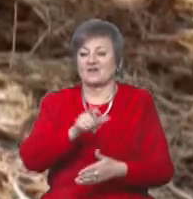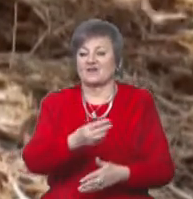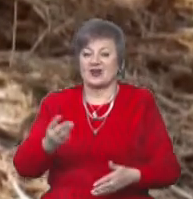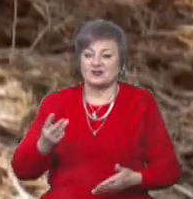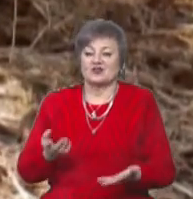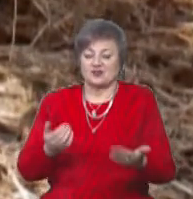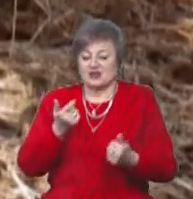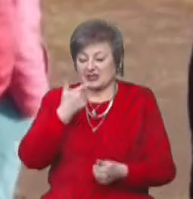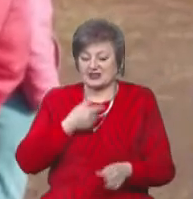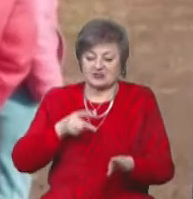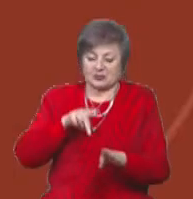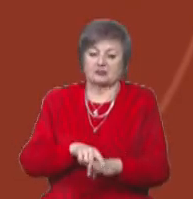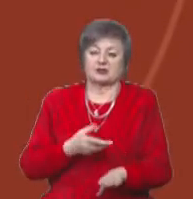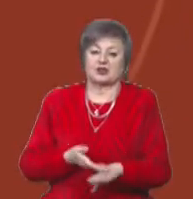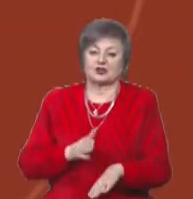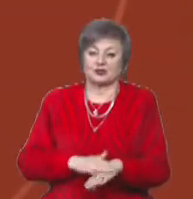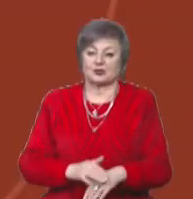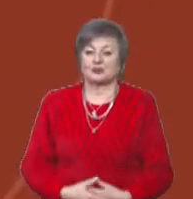себе таку тяжку ношу.